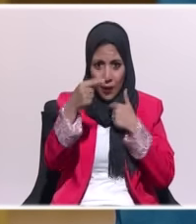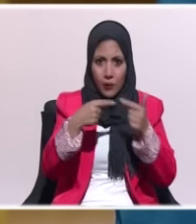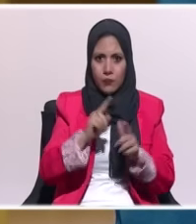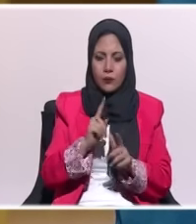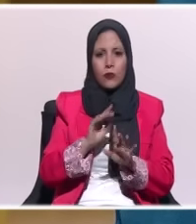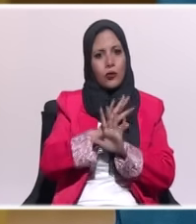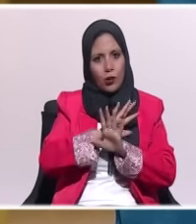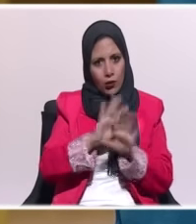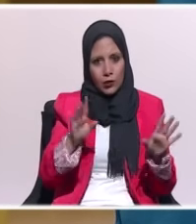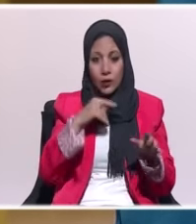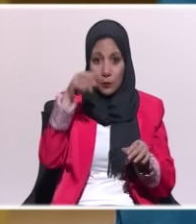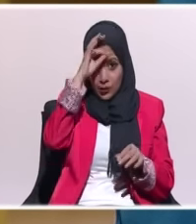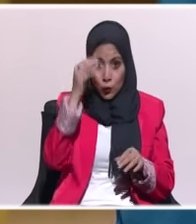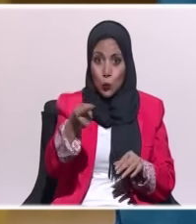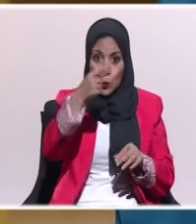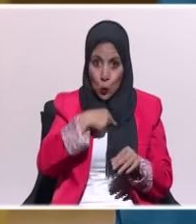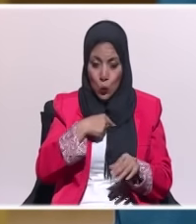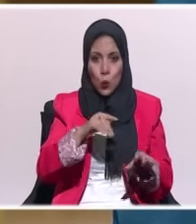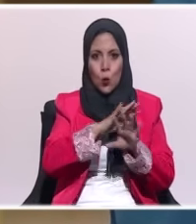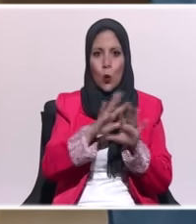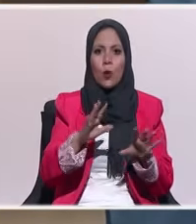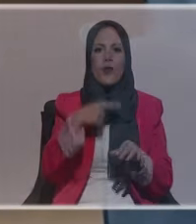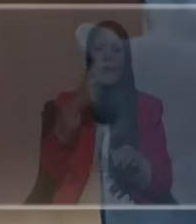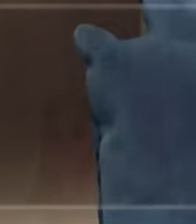طالما انت اللي قلت الكلمه دي يبقى في ورا الكلمه دي حاجه.